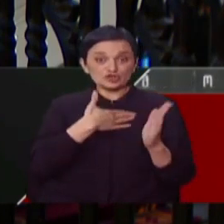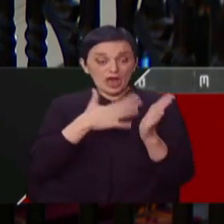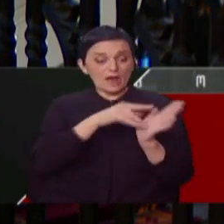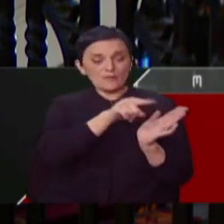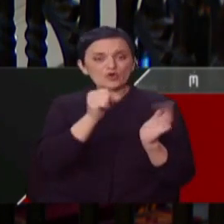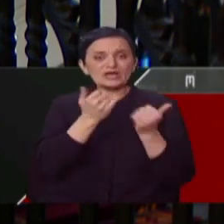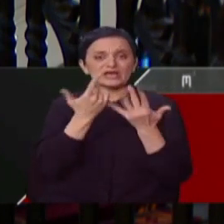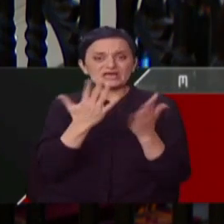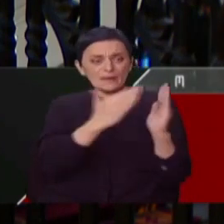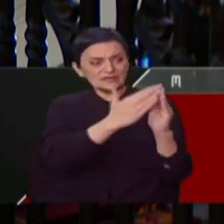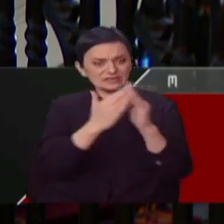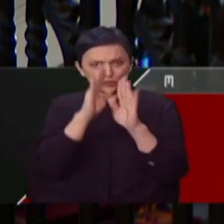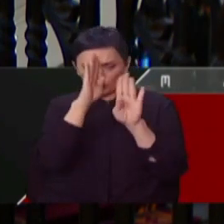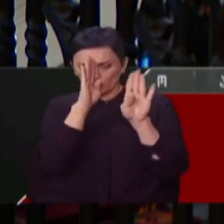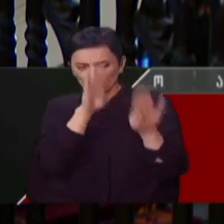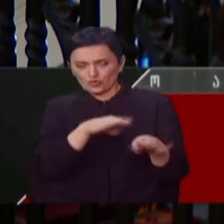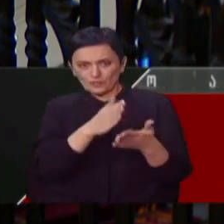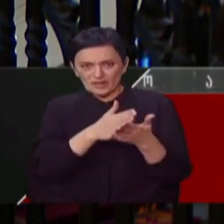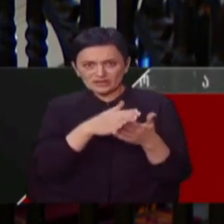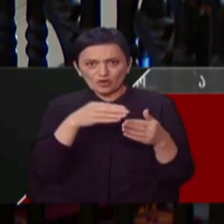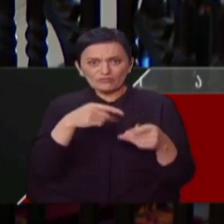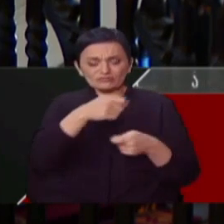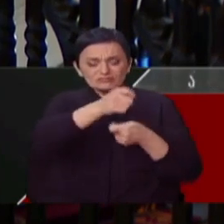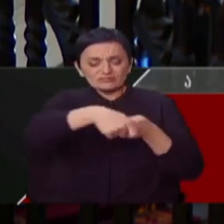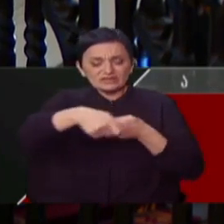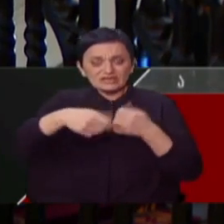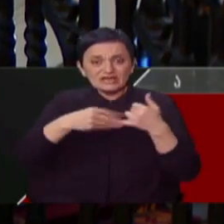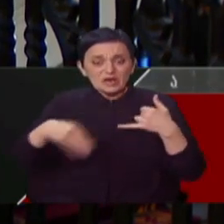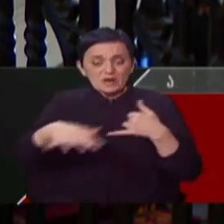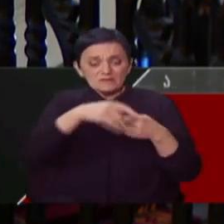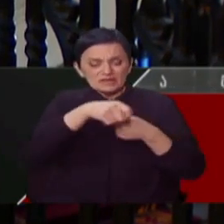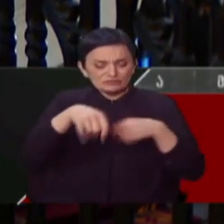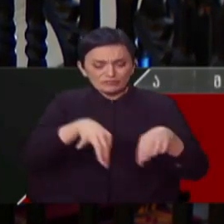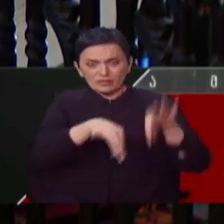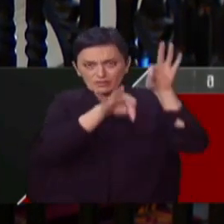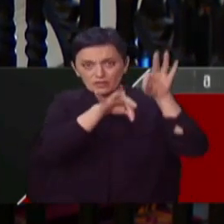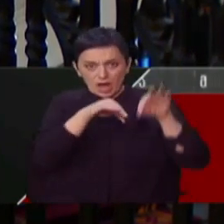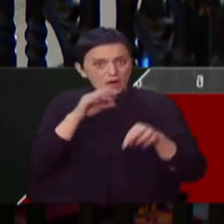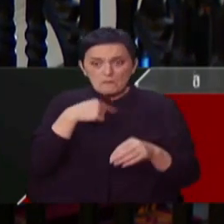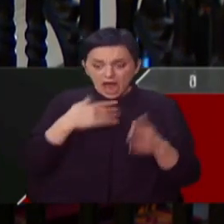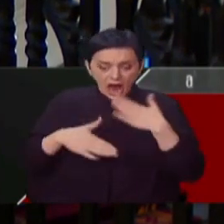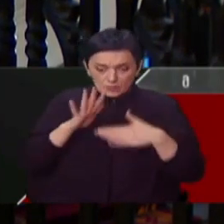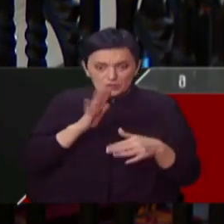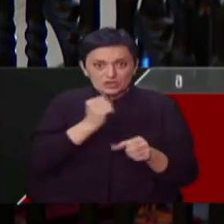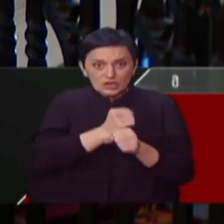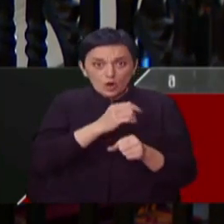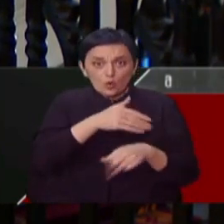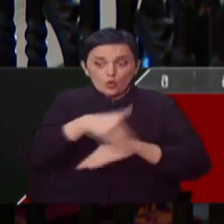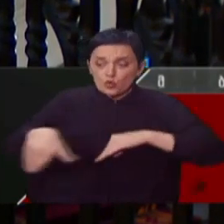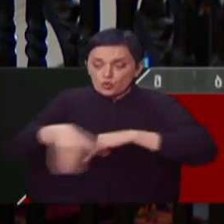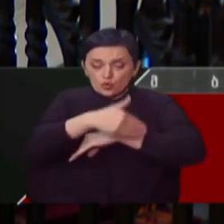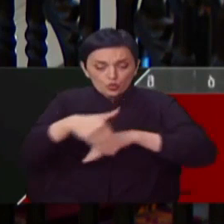randeni sahlia, mitovebuli, randeni sahna, uisatesi, partobimia, chiar miharia, martin, uita, gake te buli, icos. Icleba,